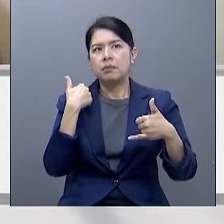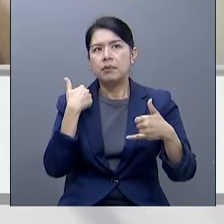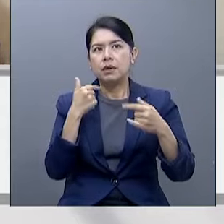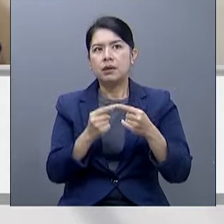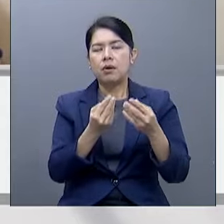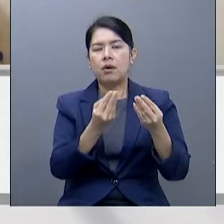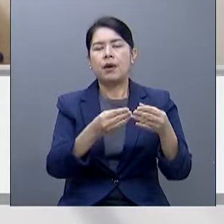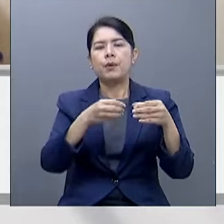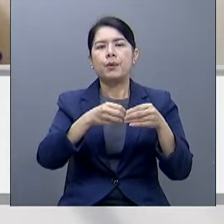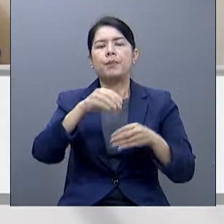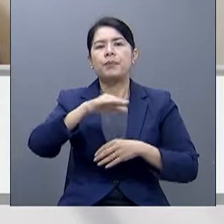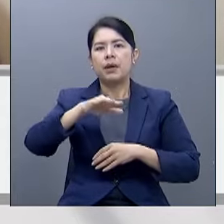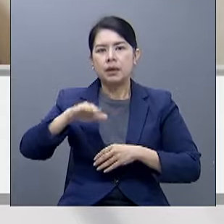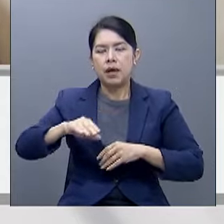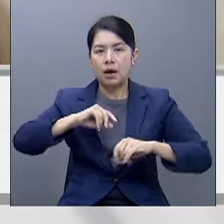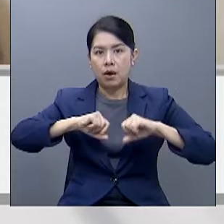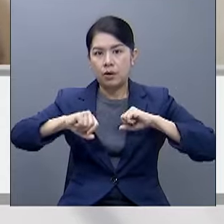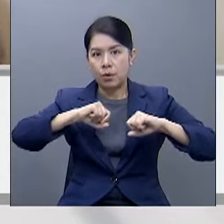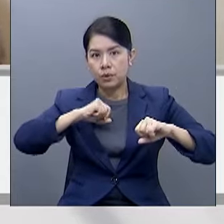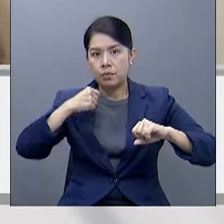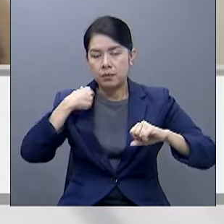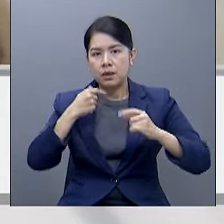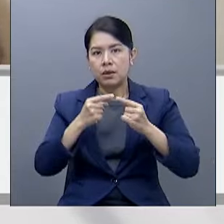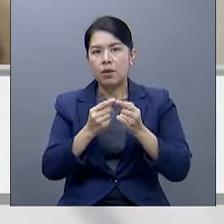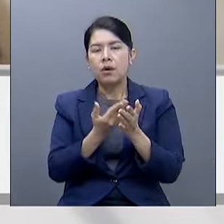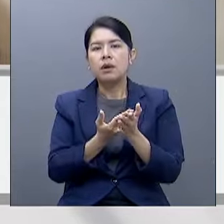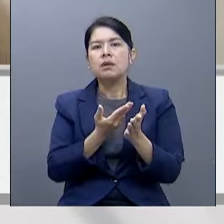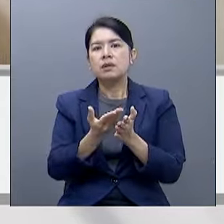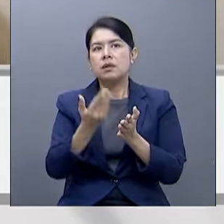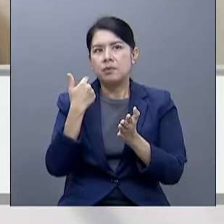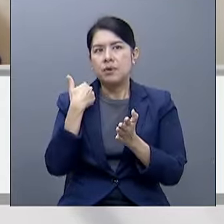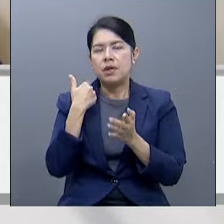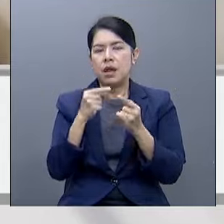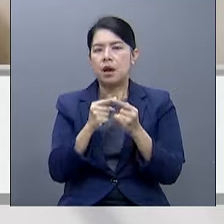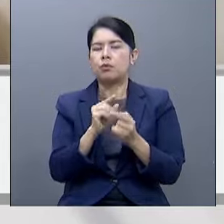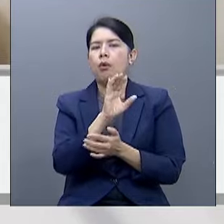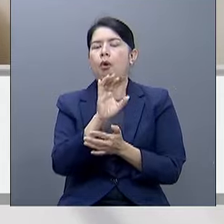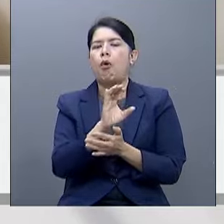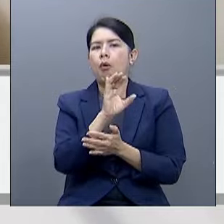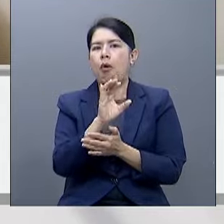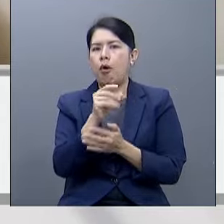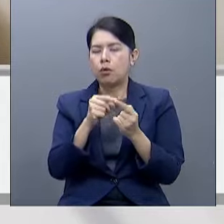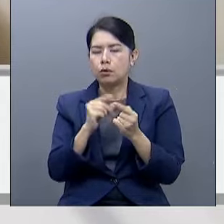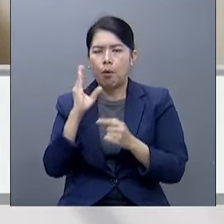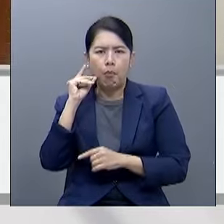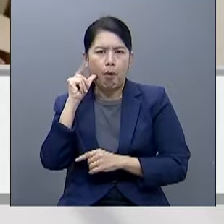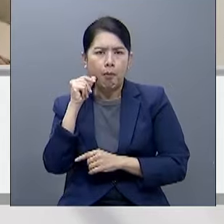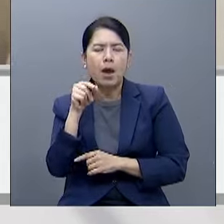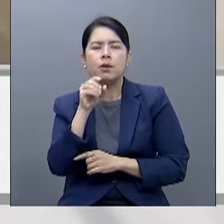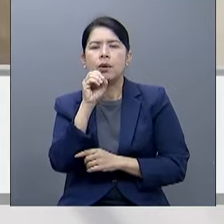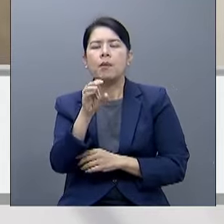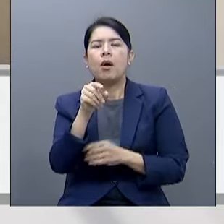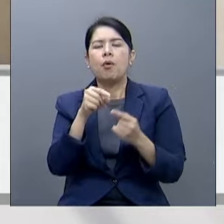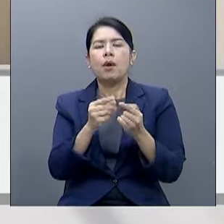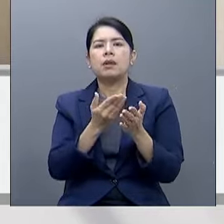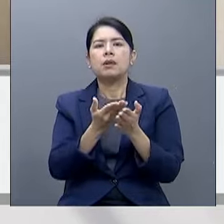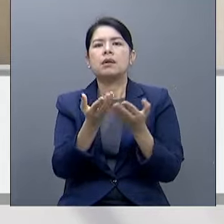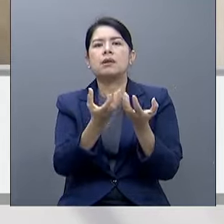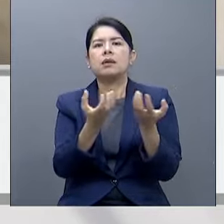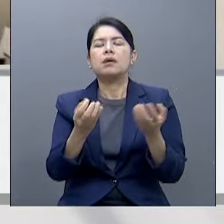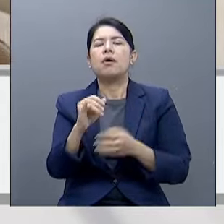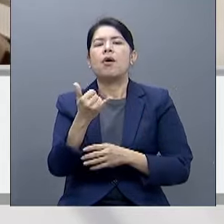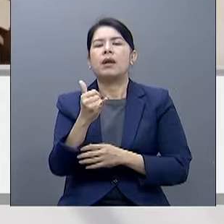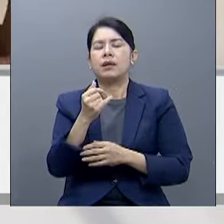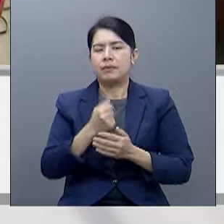ใจให้กับเด็กๆและเยาวชนเอาเงินไปซื้อหามาแล้วก็ตกตาผู้ปกครองได้ว่ากำลังซื้อของเล่นมานะคะ